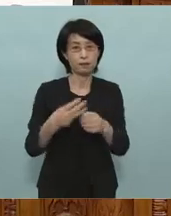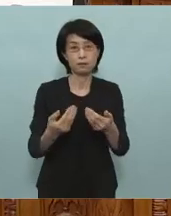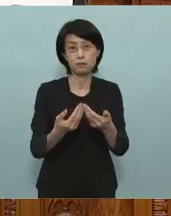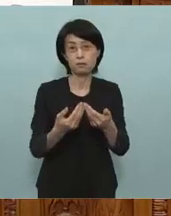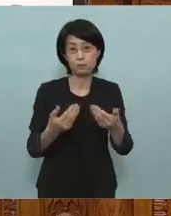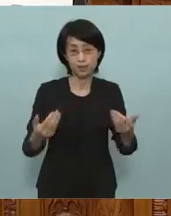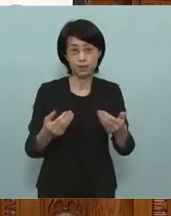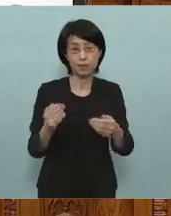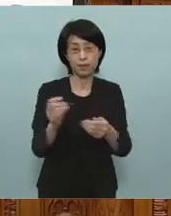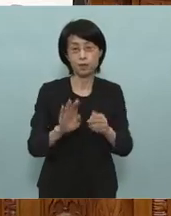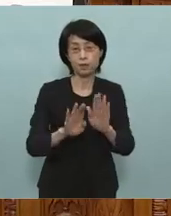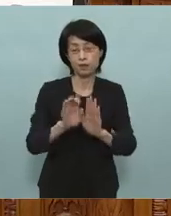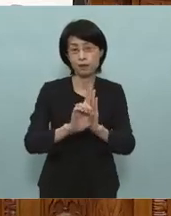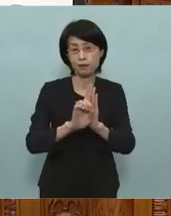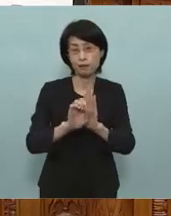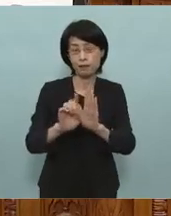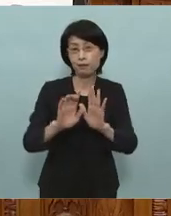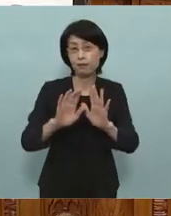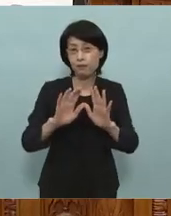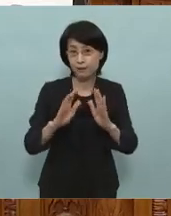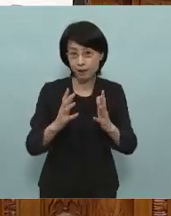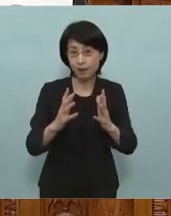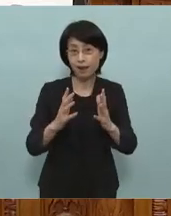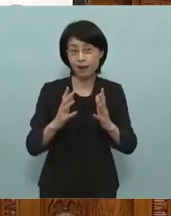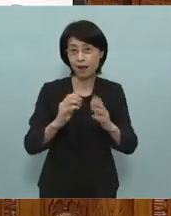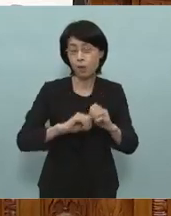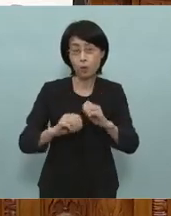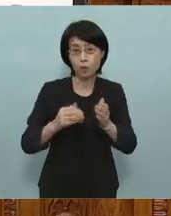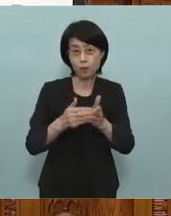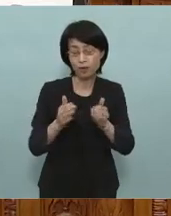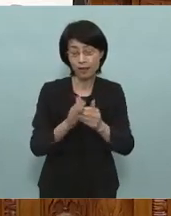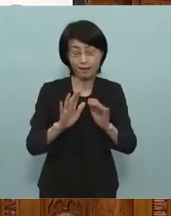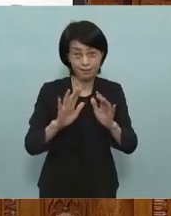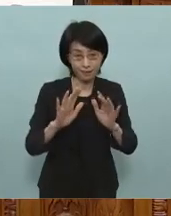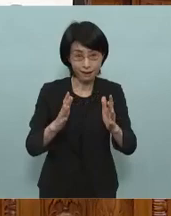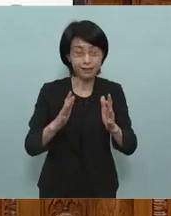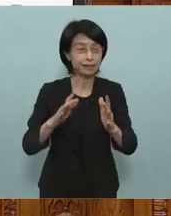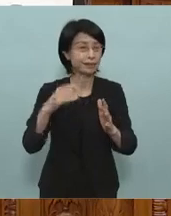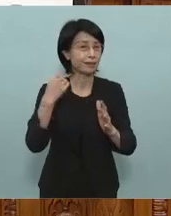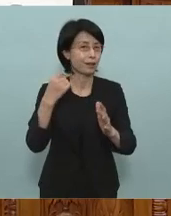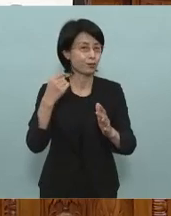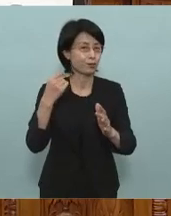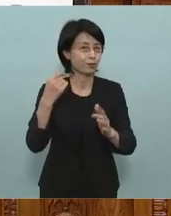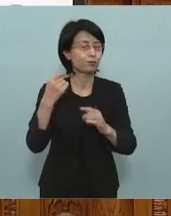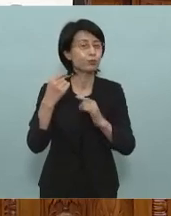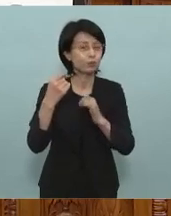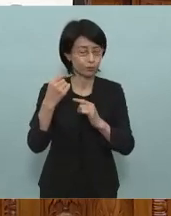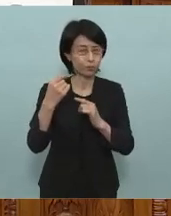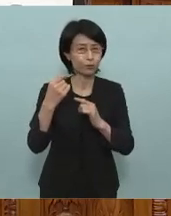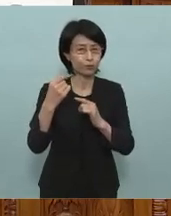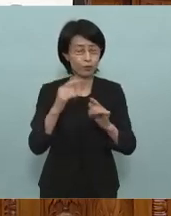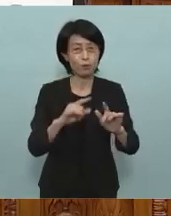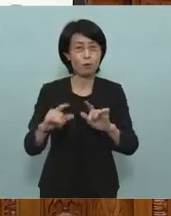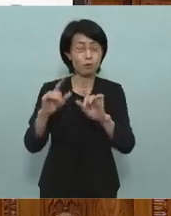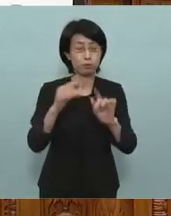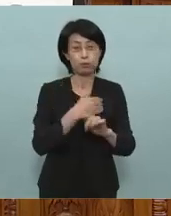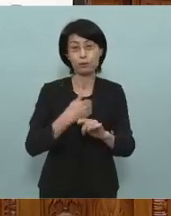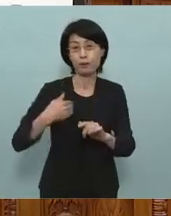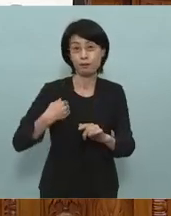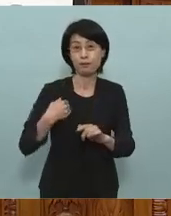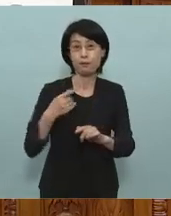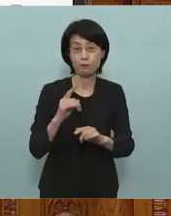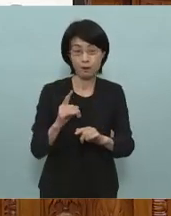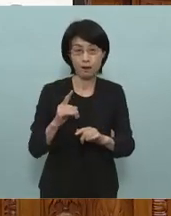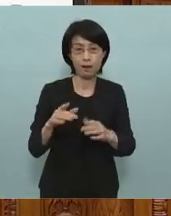に緊急事態宣言等の行動宣言制限を行わずに今年の夏を乗り切れたのは国民